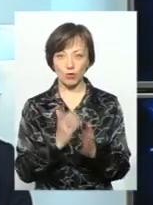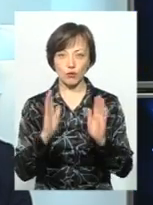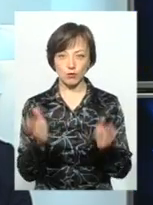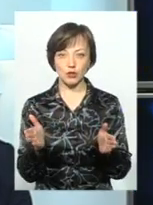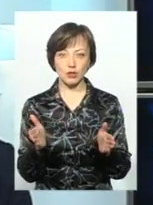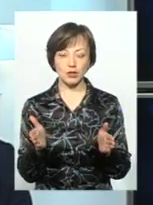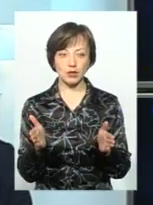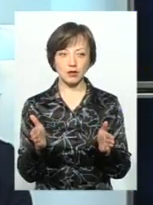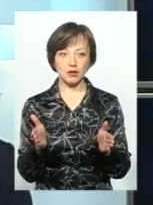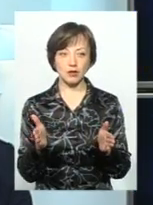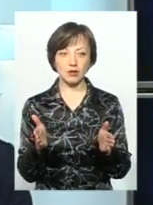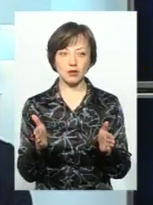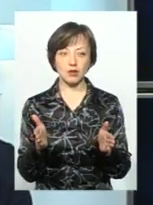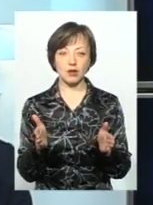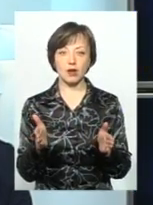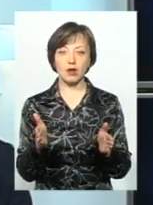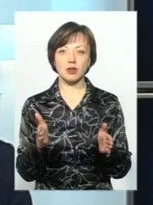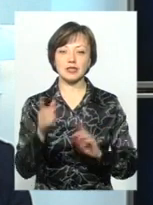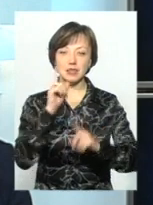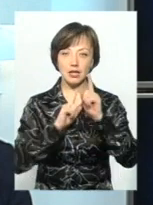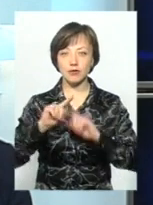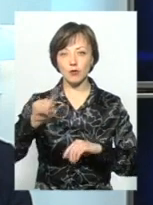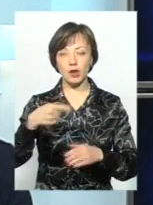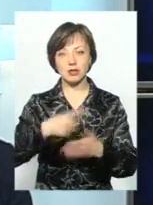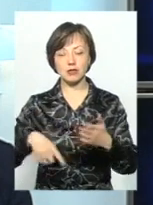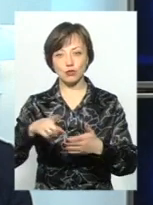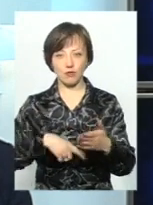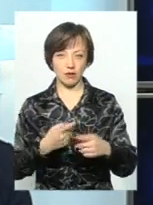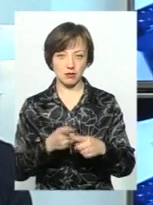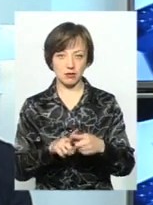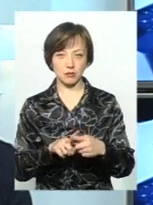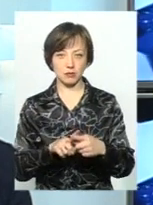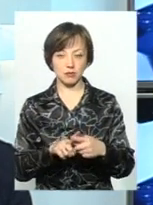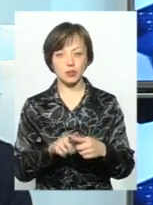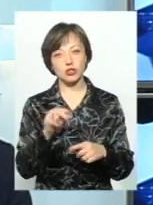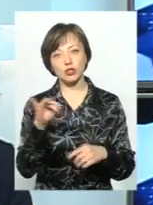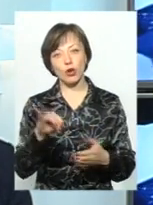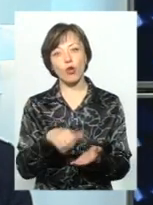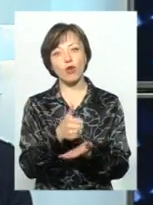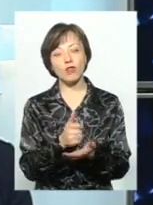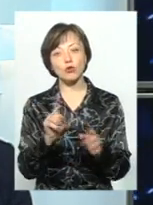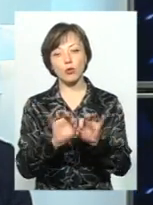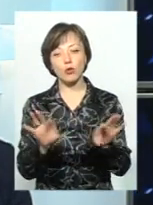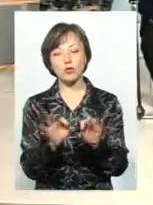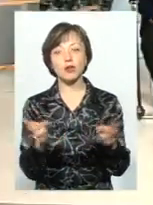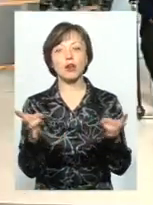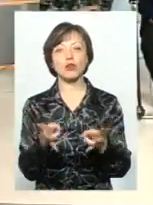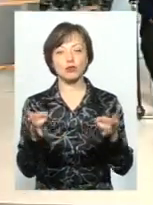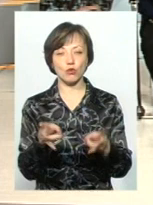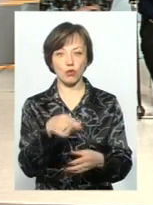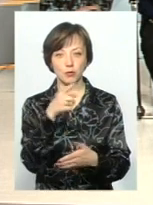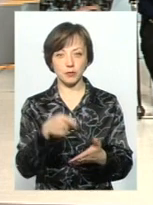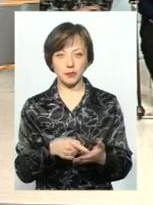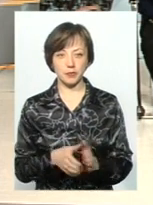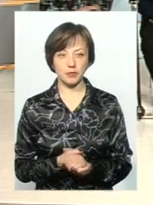збирати позачергову сесію чи чергову і вимагати скасувати її? Чи головне, щоб пояснили для чого?